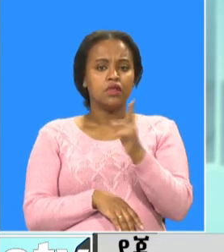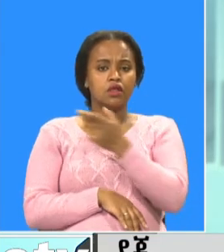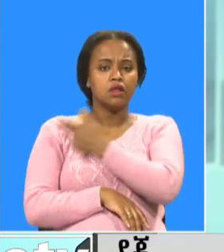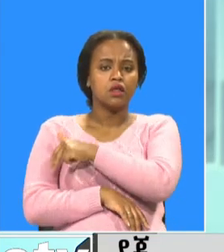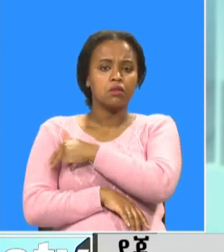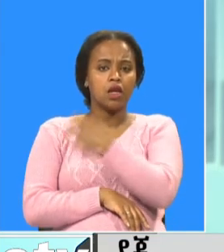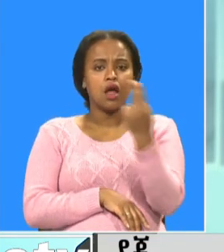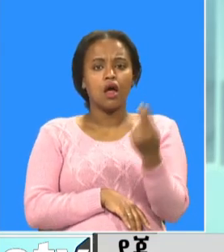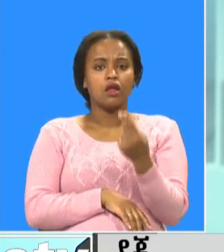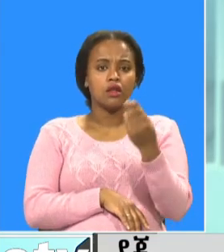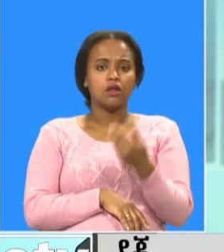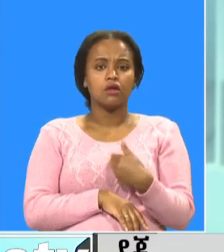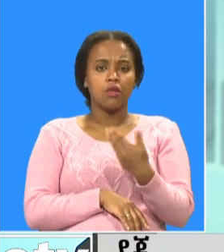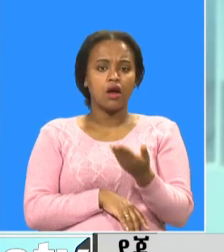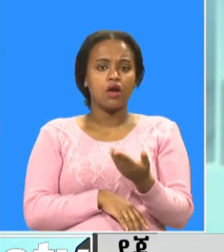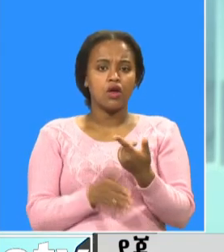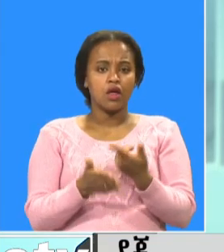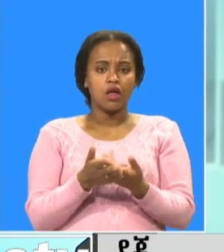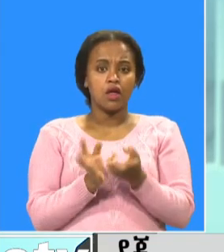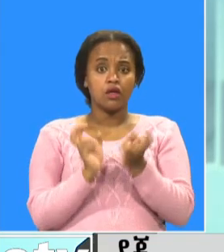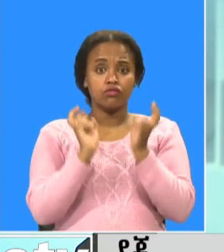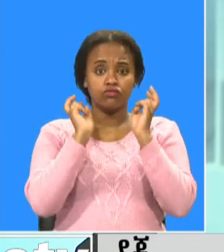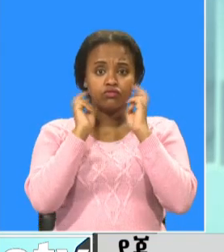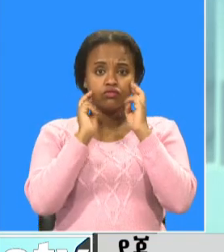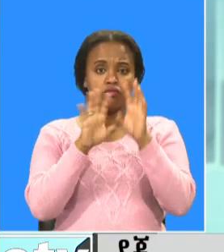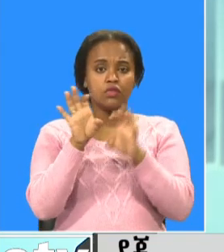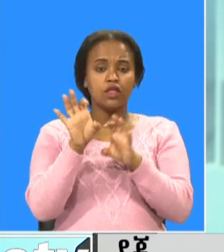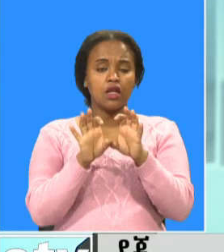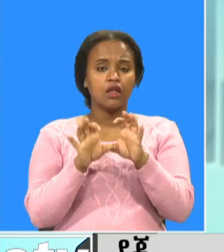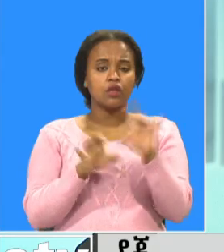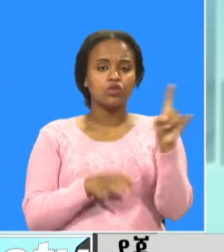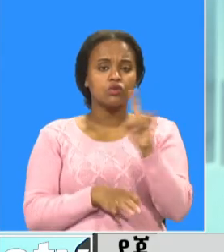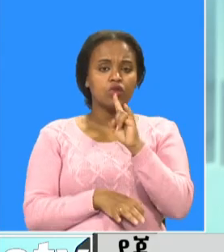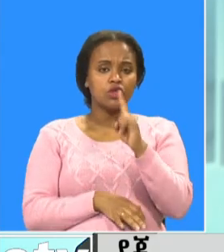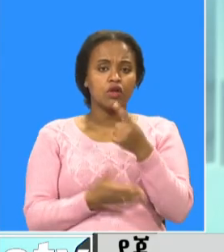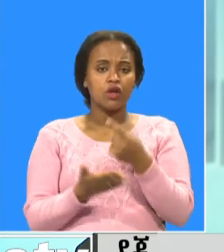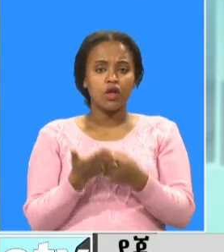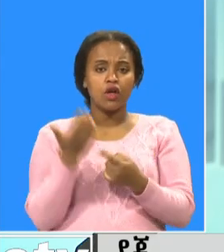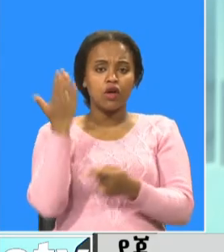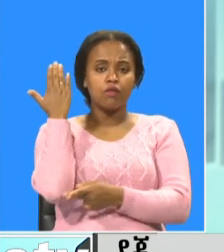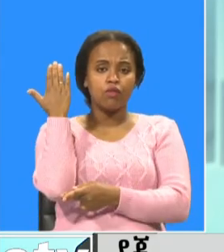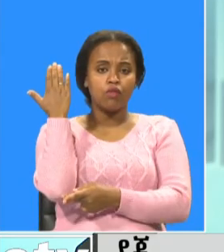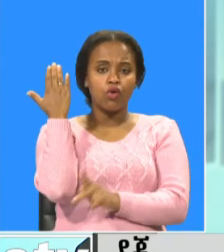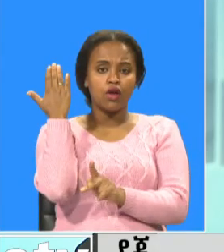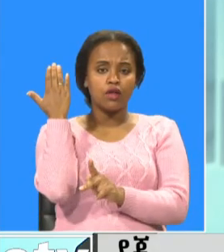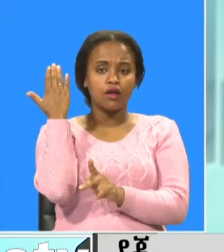ይሰራል? ይሄንንስ ጭንብልስ የምታደርጉት ምንድን ነው? ይሄ